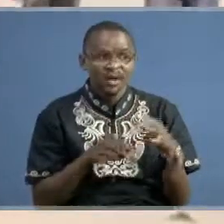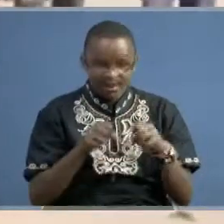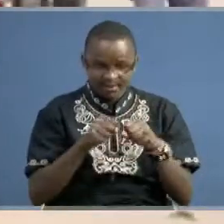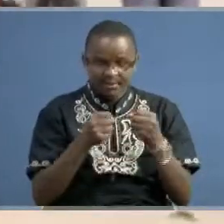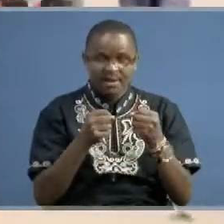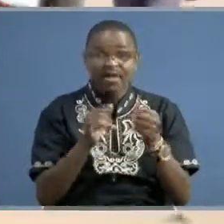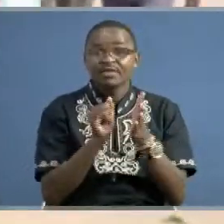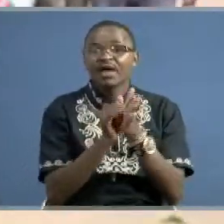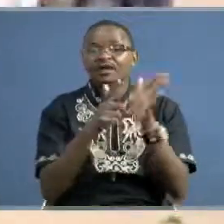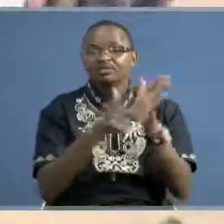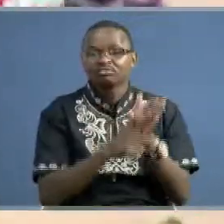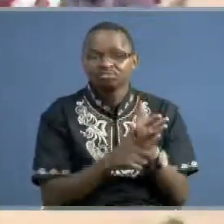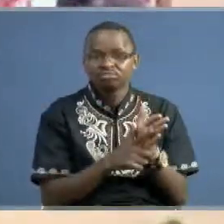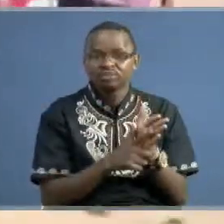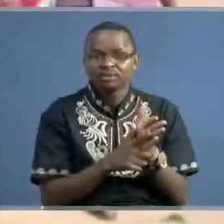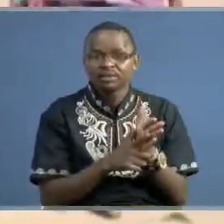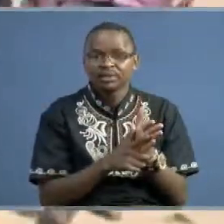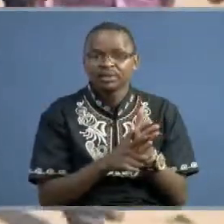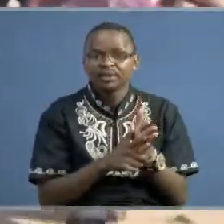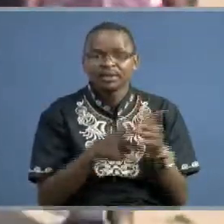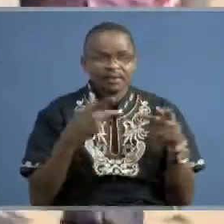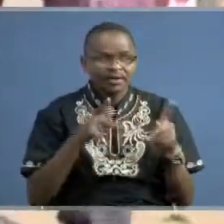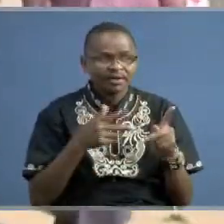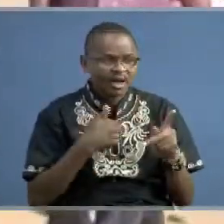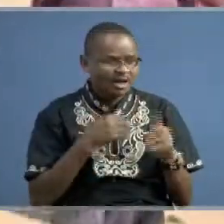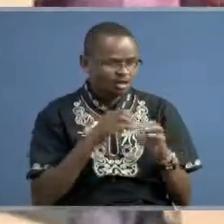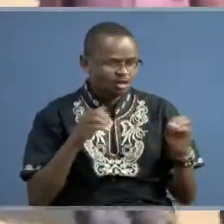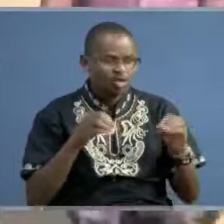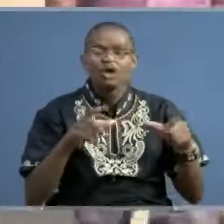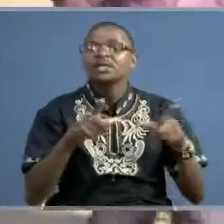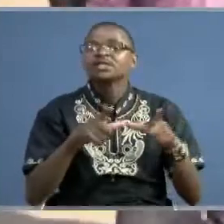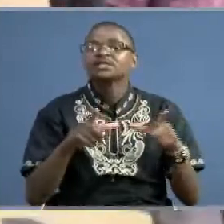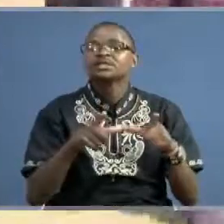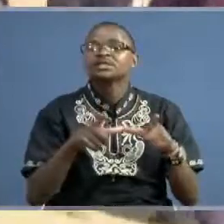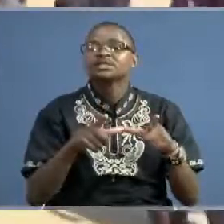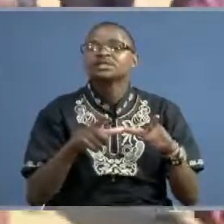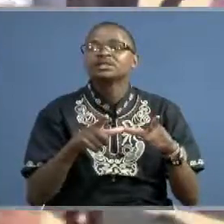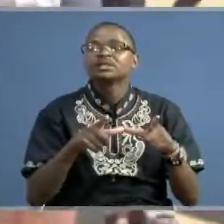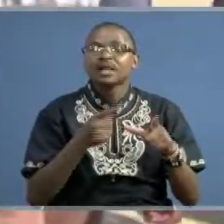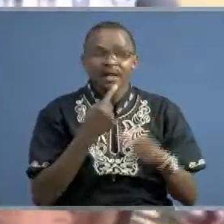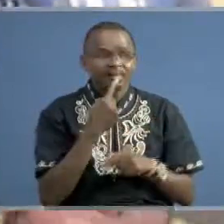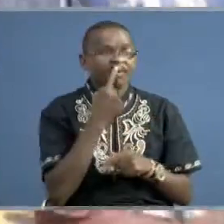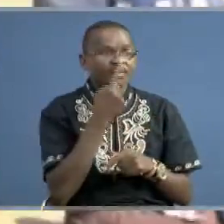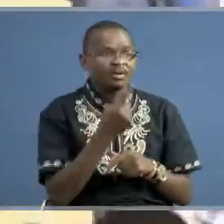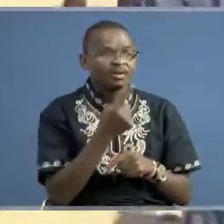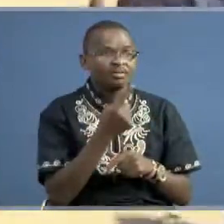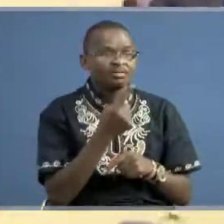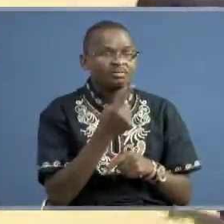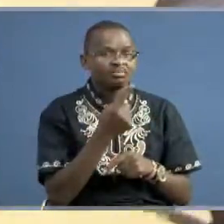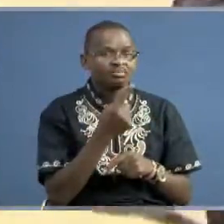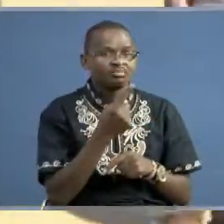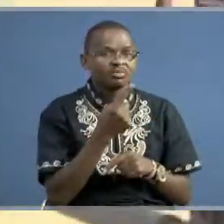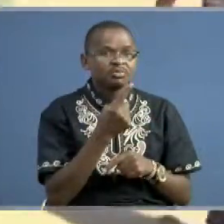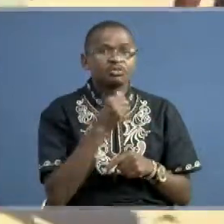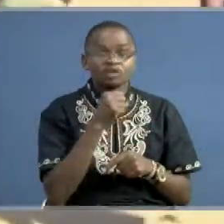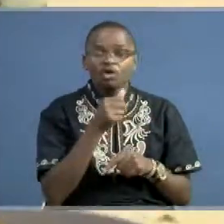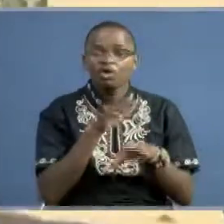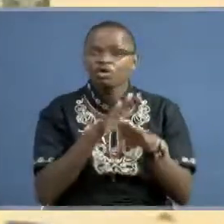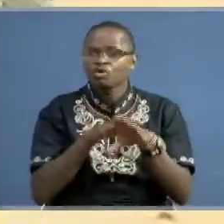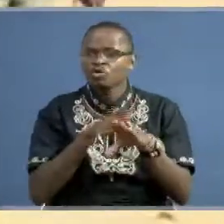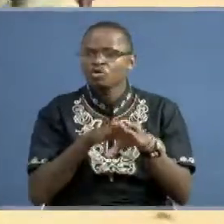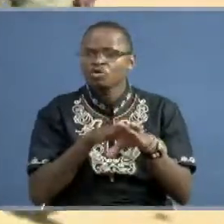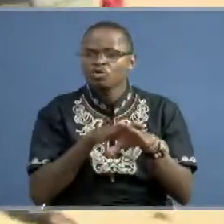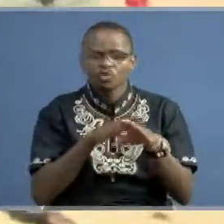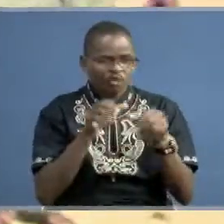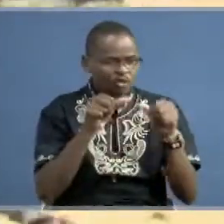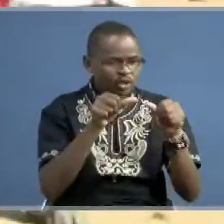sheria. Na kama mtu ana kweli driving license na ameambiwa, sioni ya kwamba ni mzuri mtu apate